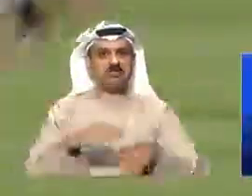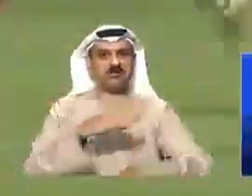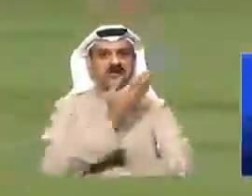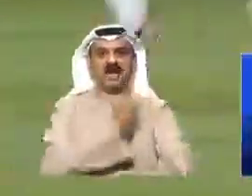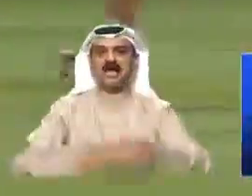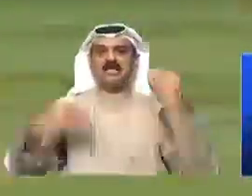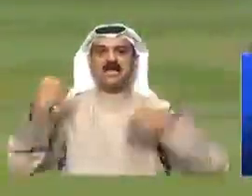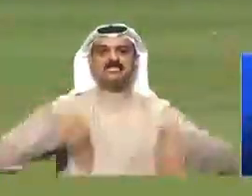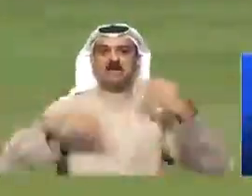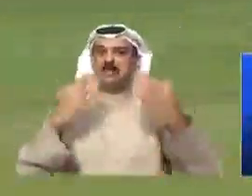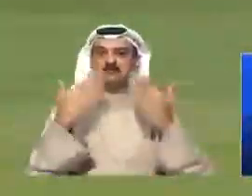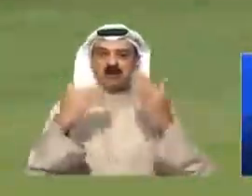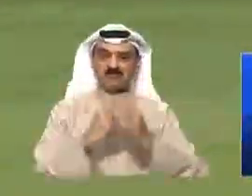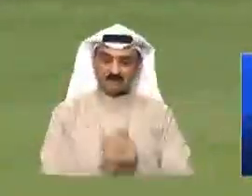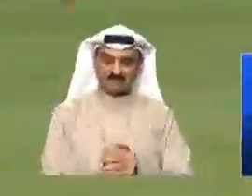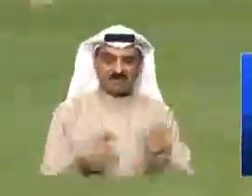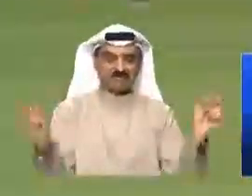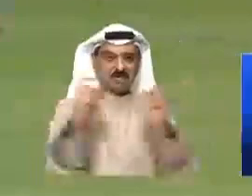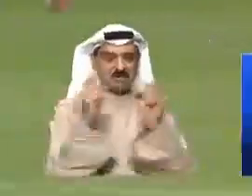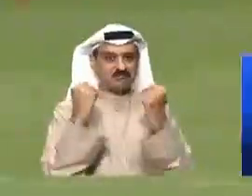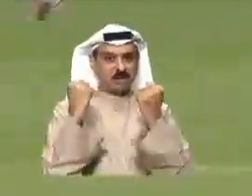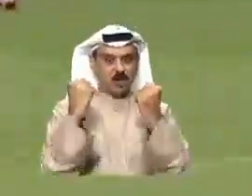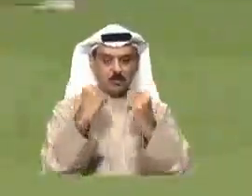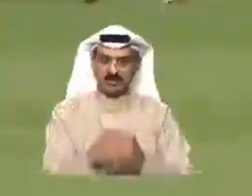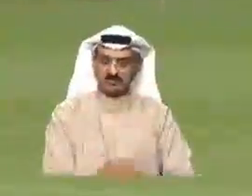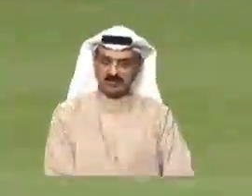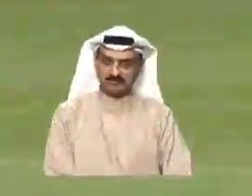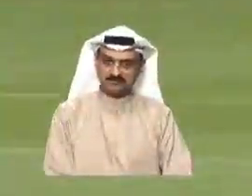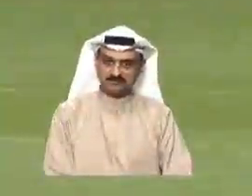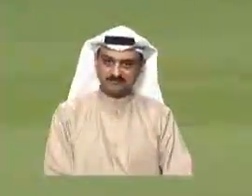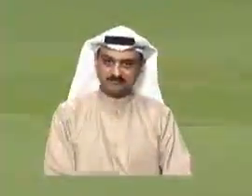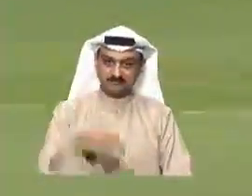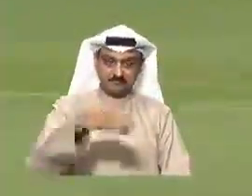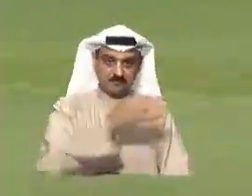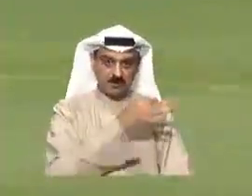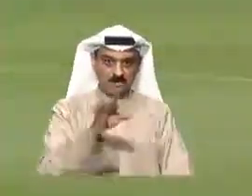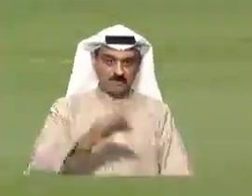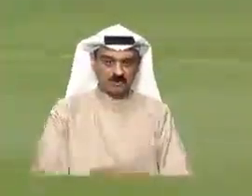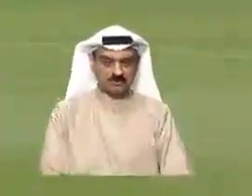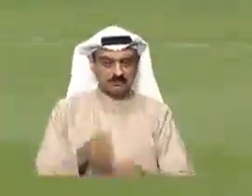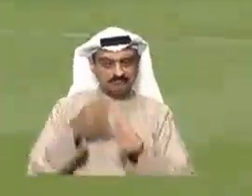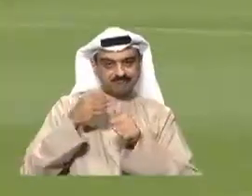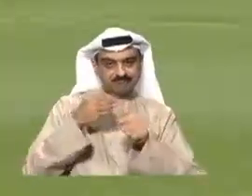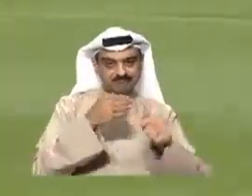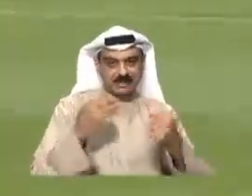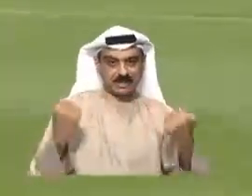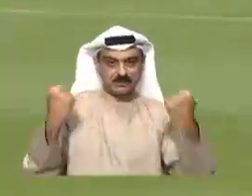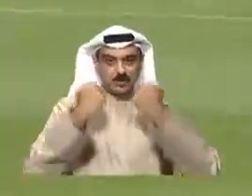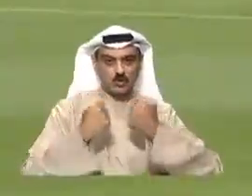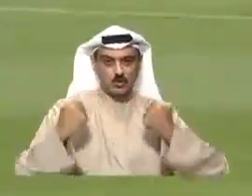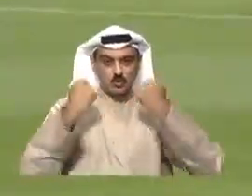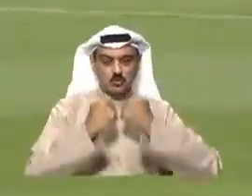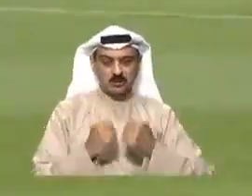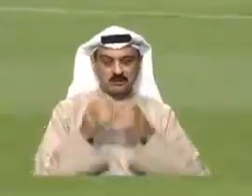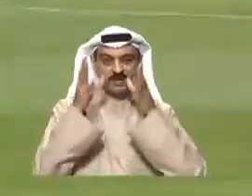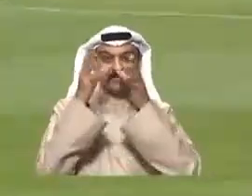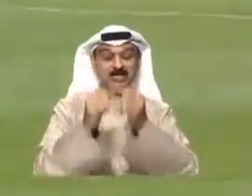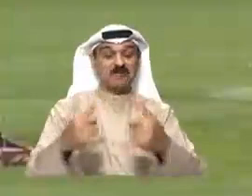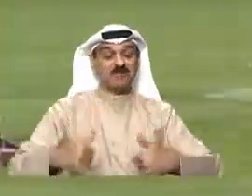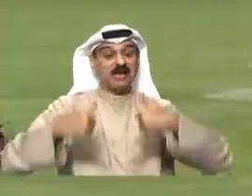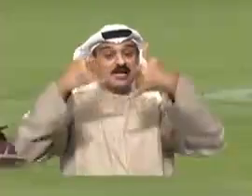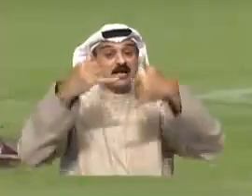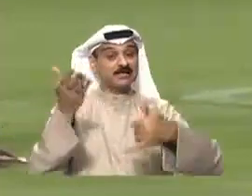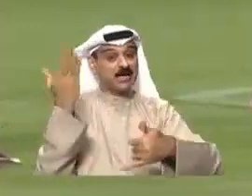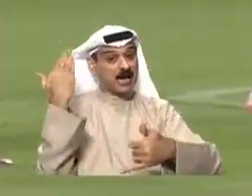إصابات قبل القمة النارية، كما يتمسك لاعبي فرنسا بقيادة مدربهم ديشامب بالحفاظ على لقب